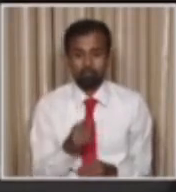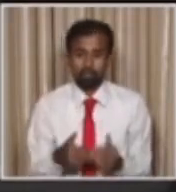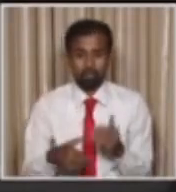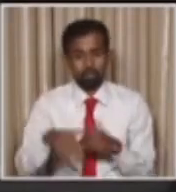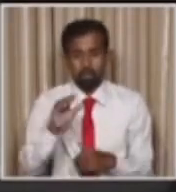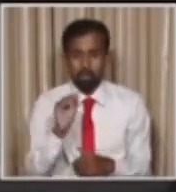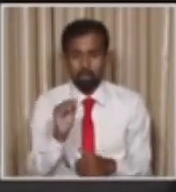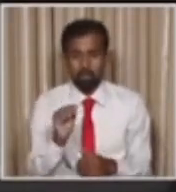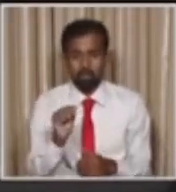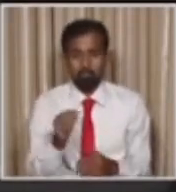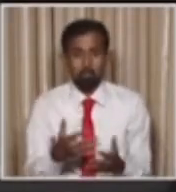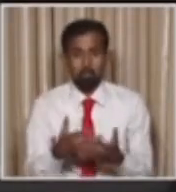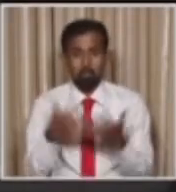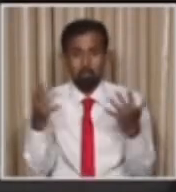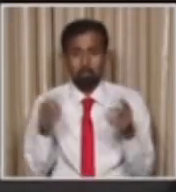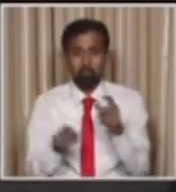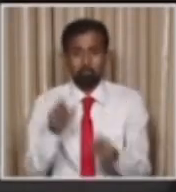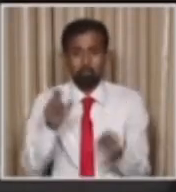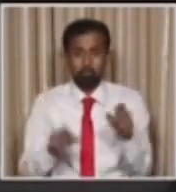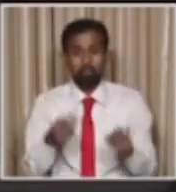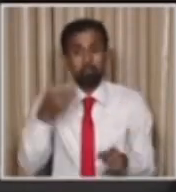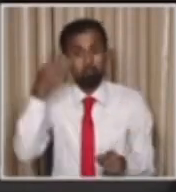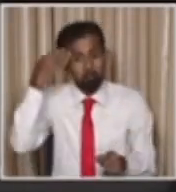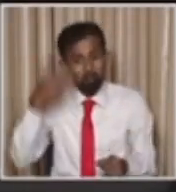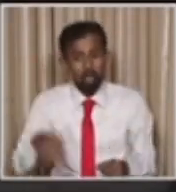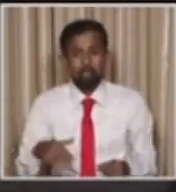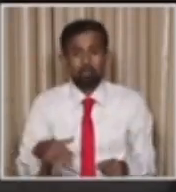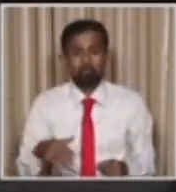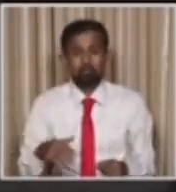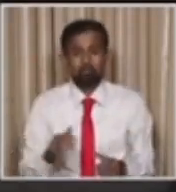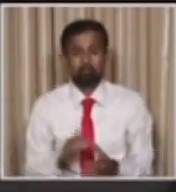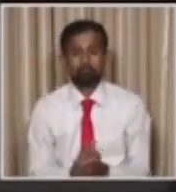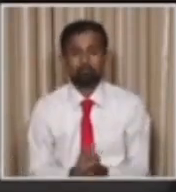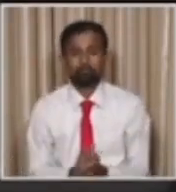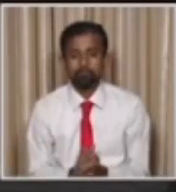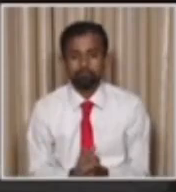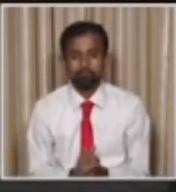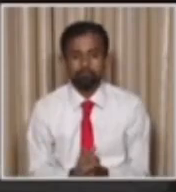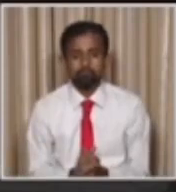නම් විශාල පිරිසක් මැරෙනවා විශාල